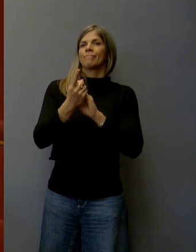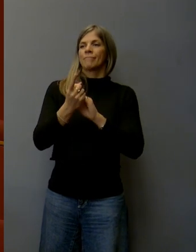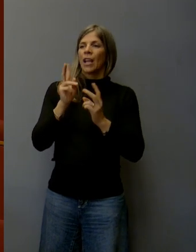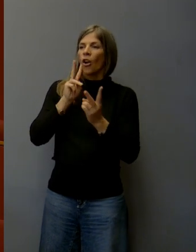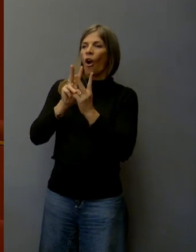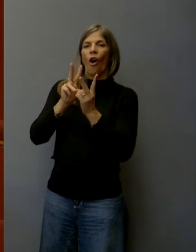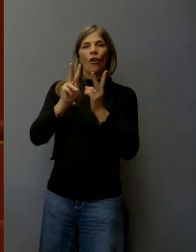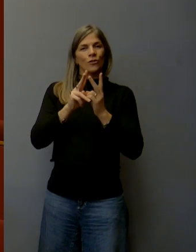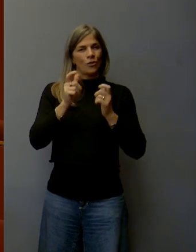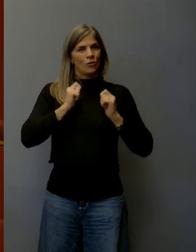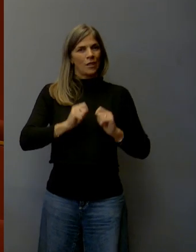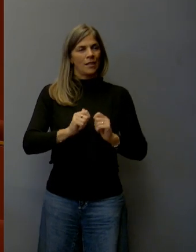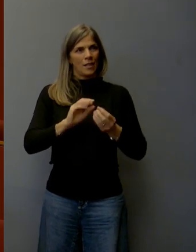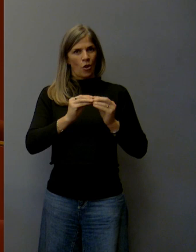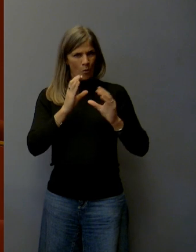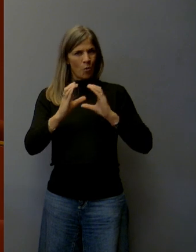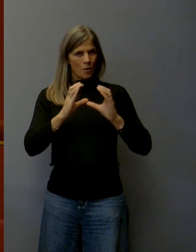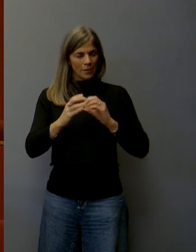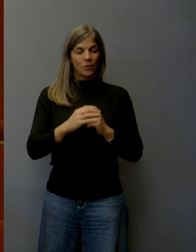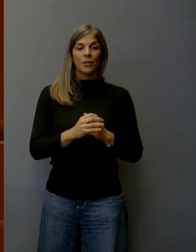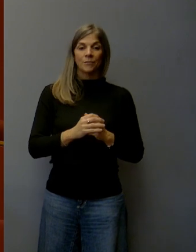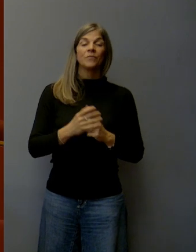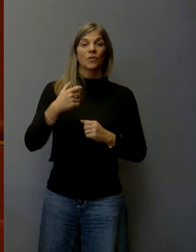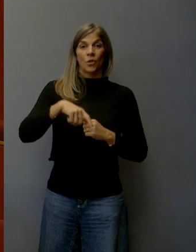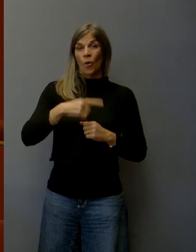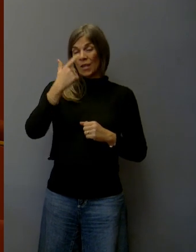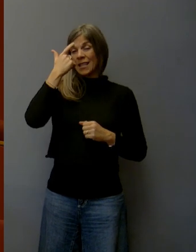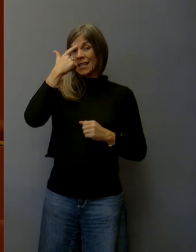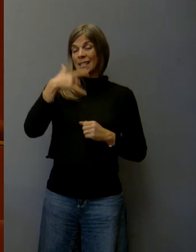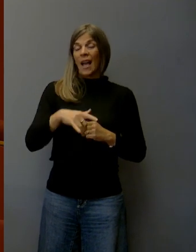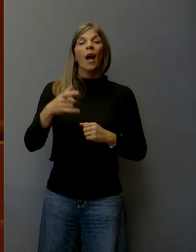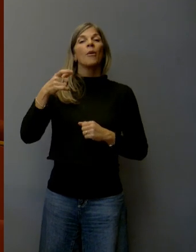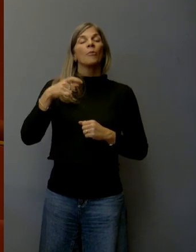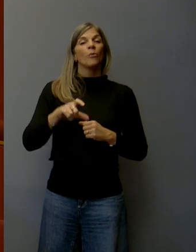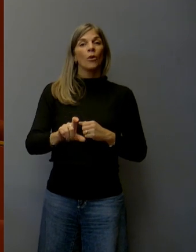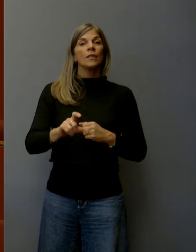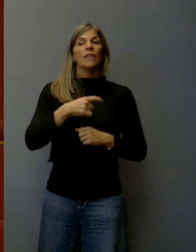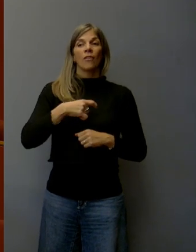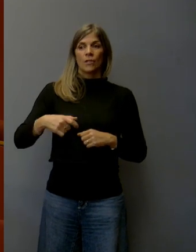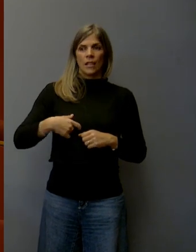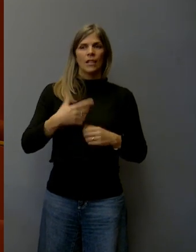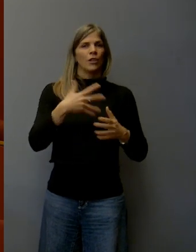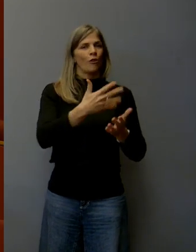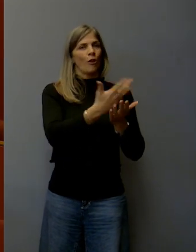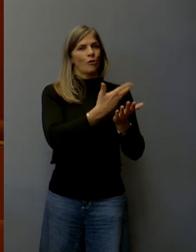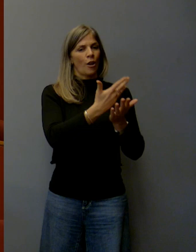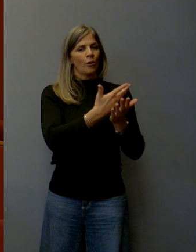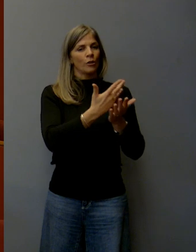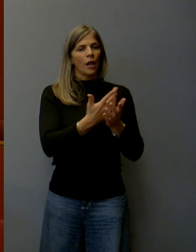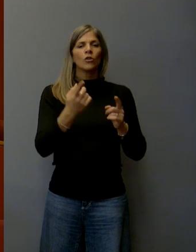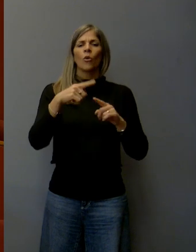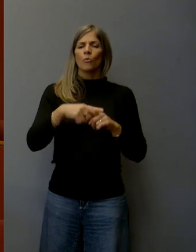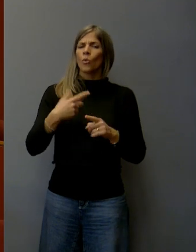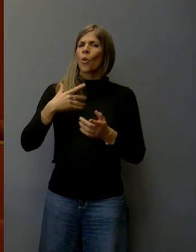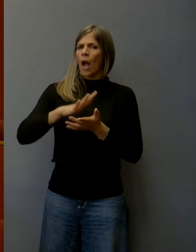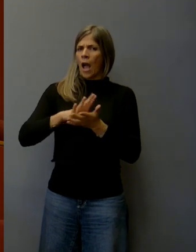visto che sappiamo e che ce l'ha raccontato il sindaco ma abbiamo perché risulta anche agli